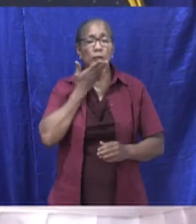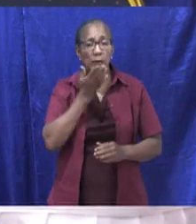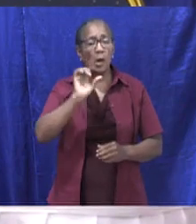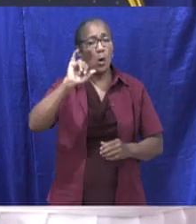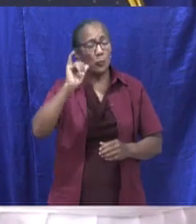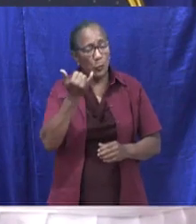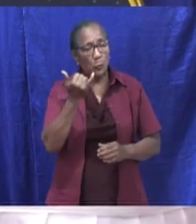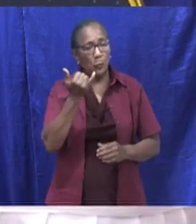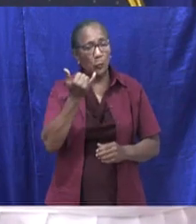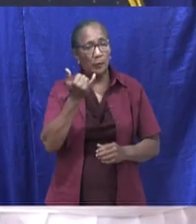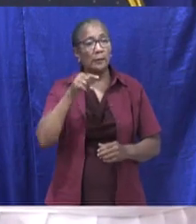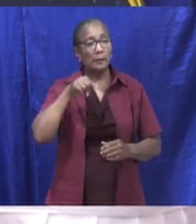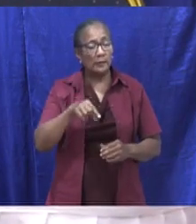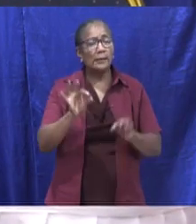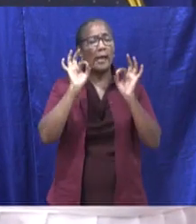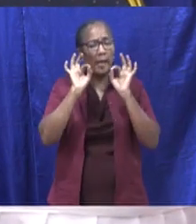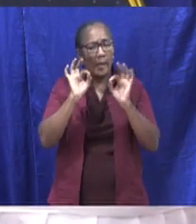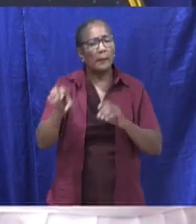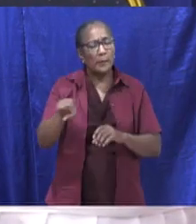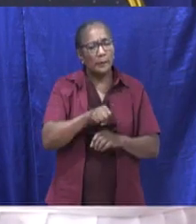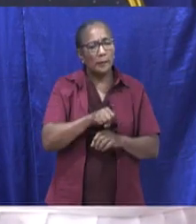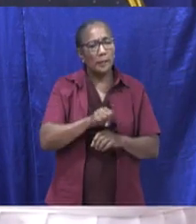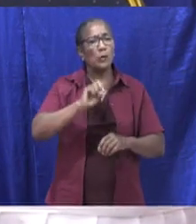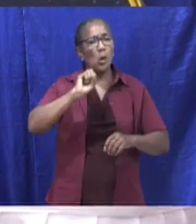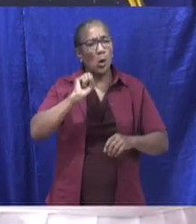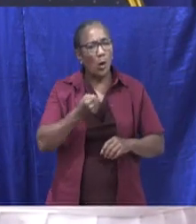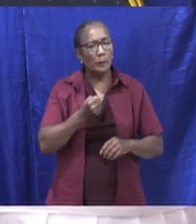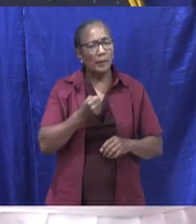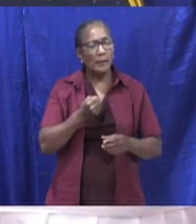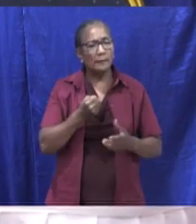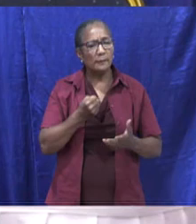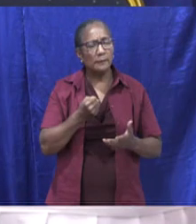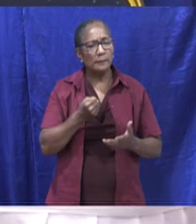een keer om dit ernstig mee te nemen. Want we worden natuurlijk